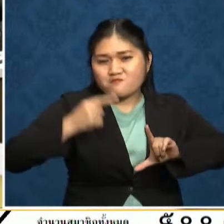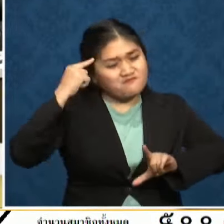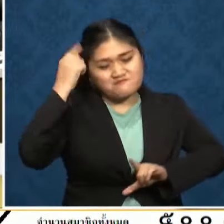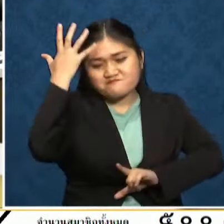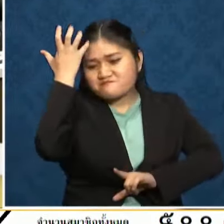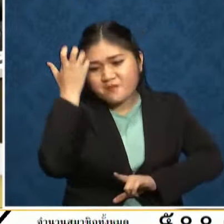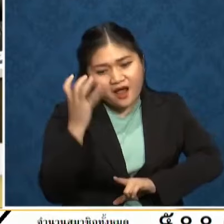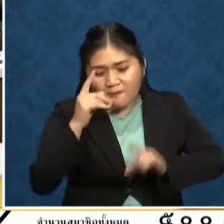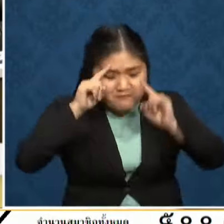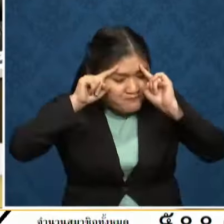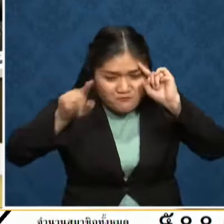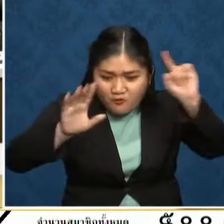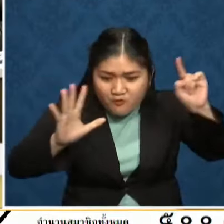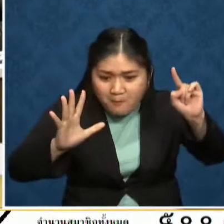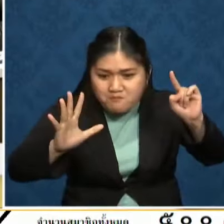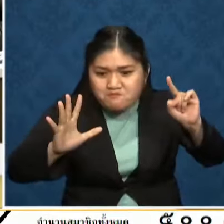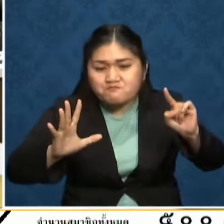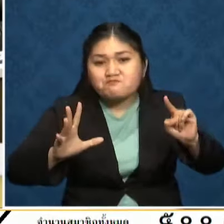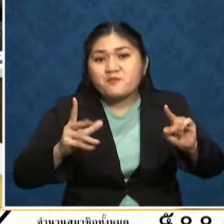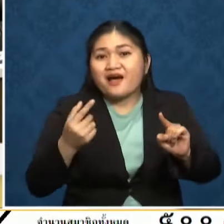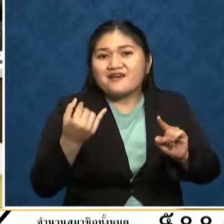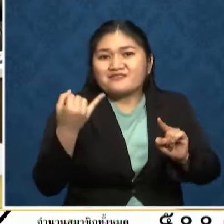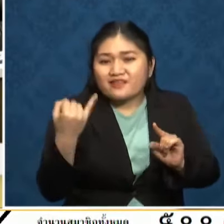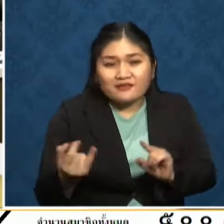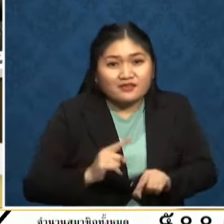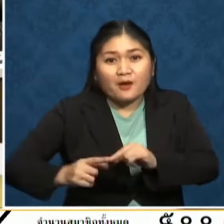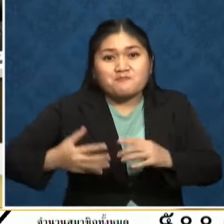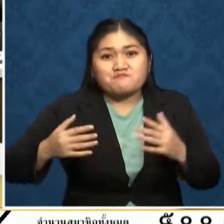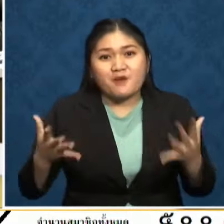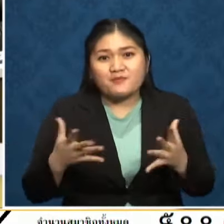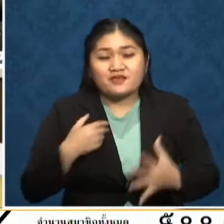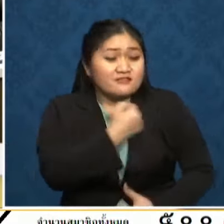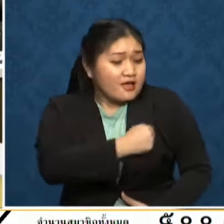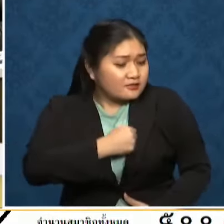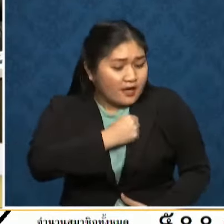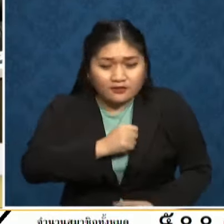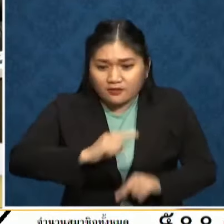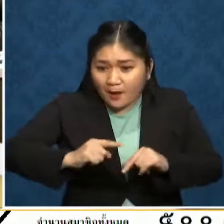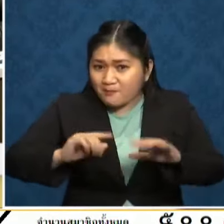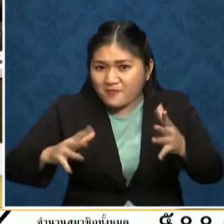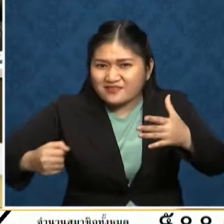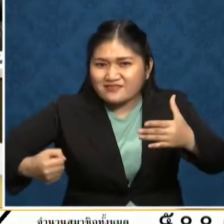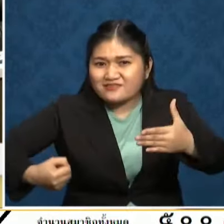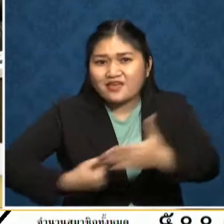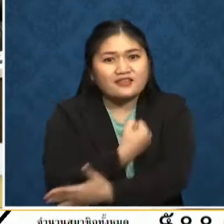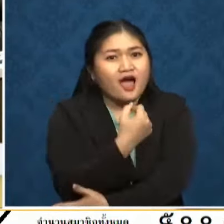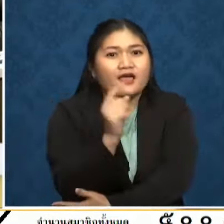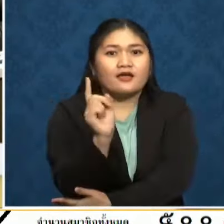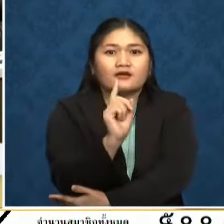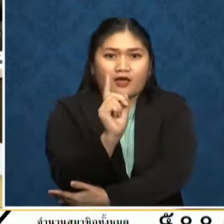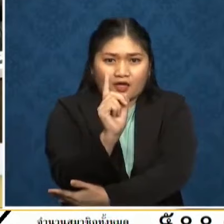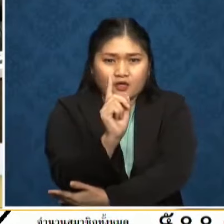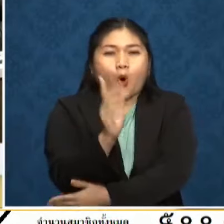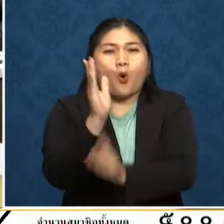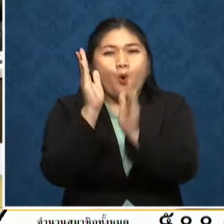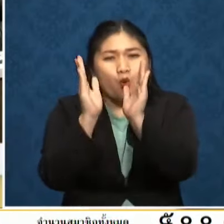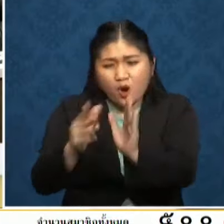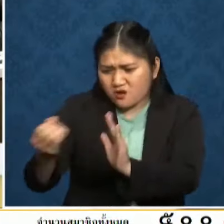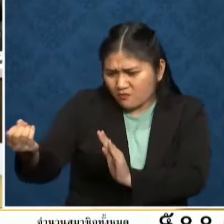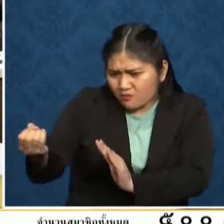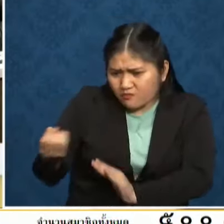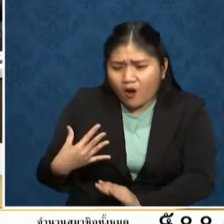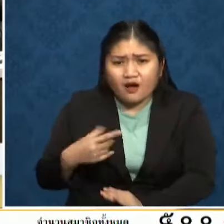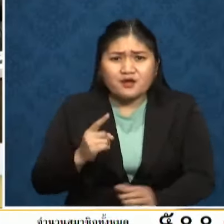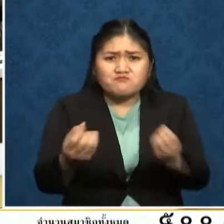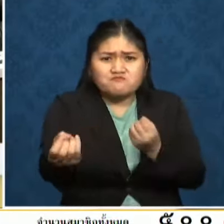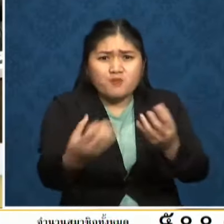ลไม่มอะไรต้องเสีย ไม่มีอะไรต้องเสียใจเสียดายแต่เพียงว่าคนที่บอกว่